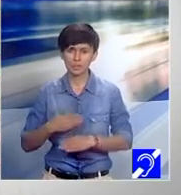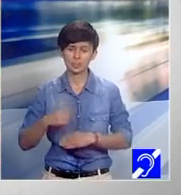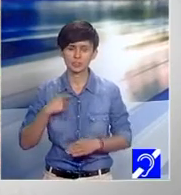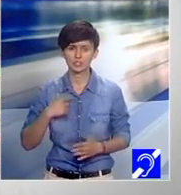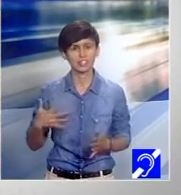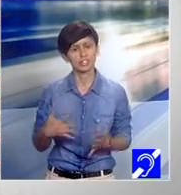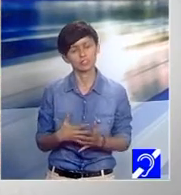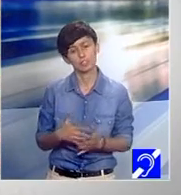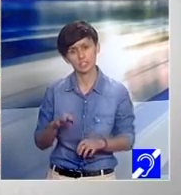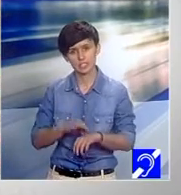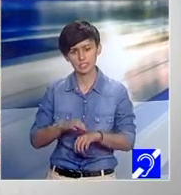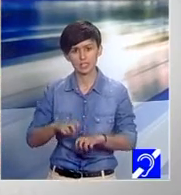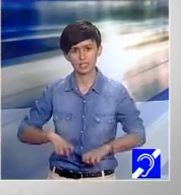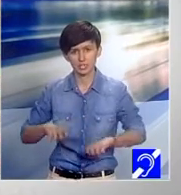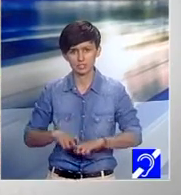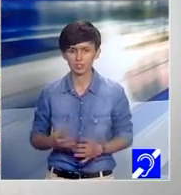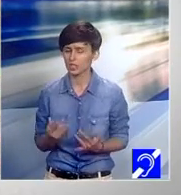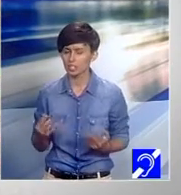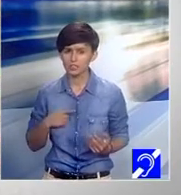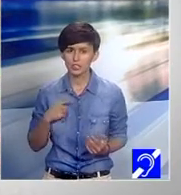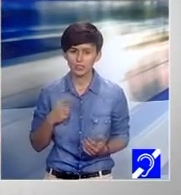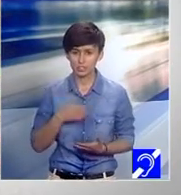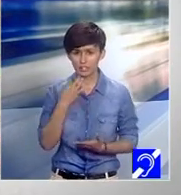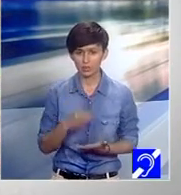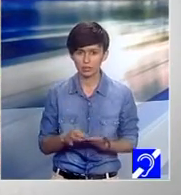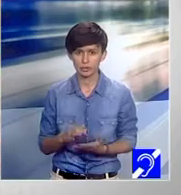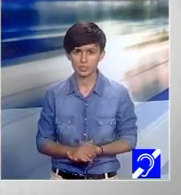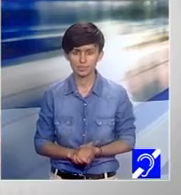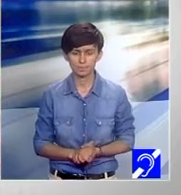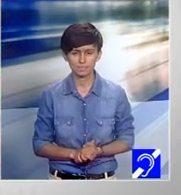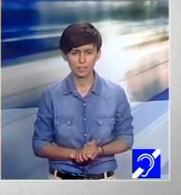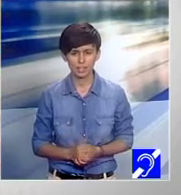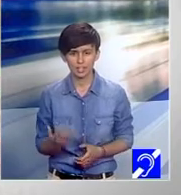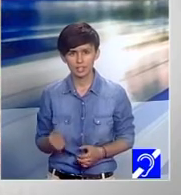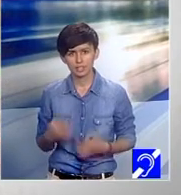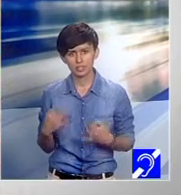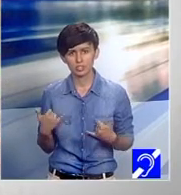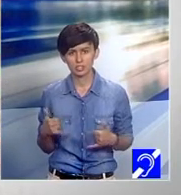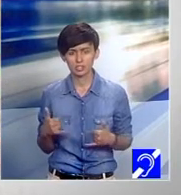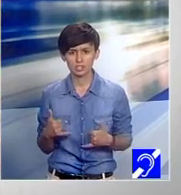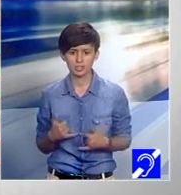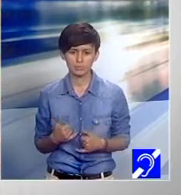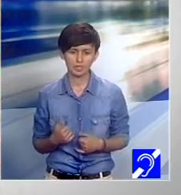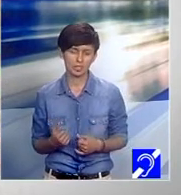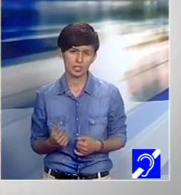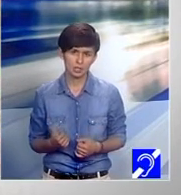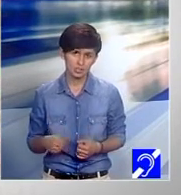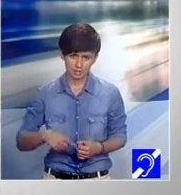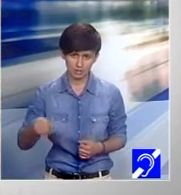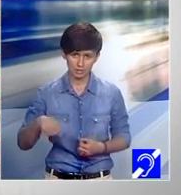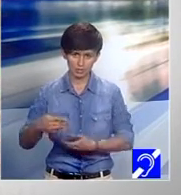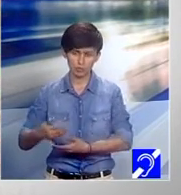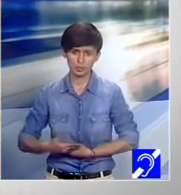diagnostic și o parte dintre ei vor fi, din păcate, confirmați. Ce se întâmplă? Ce înseamnă a scăpa la screening? Noi primim, la centrul